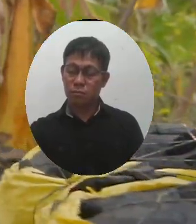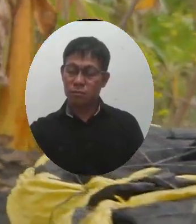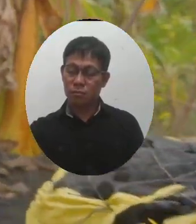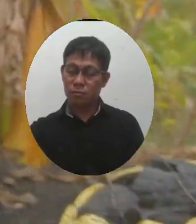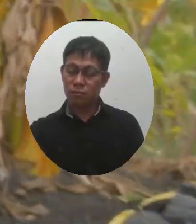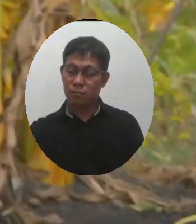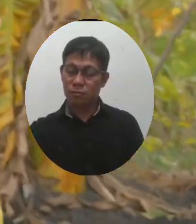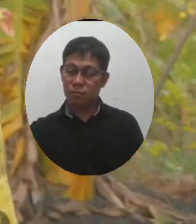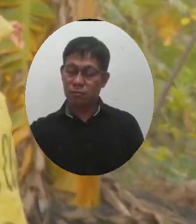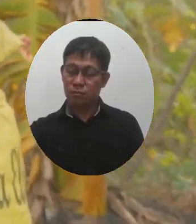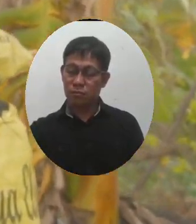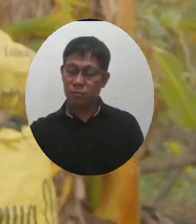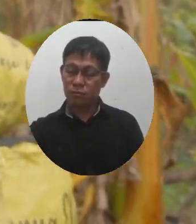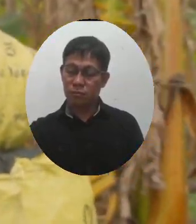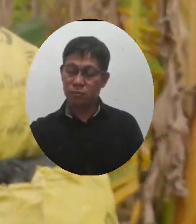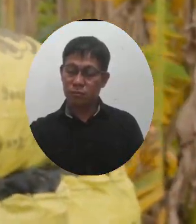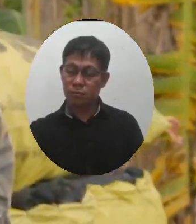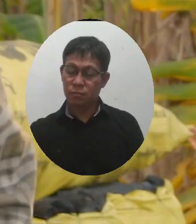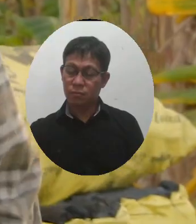Harap buhay mag-uuling.